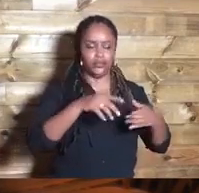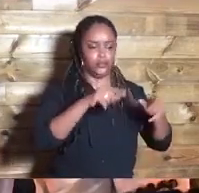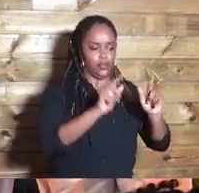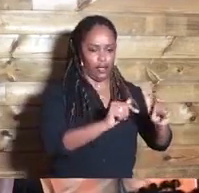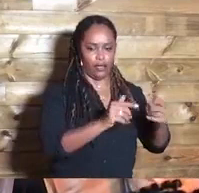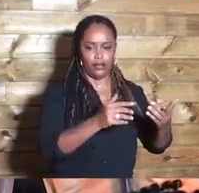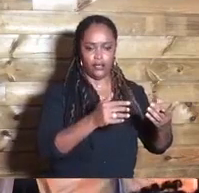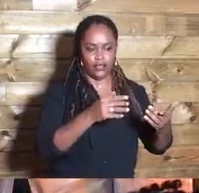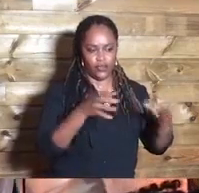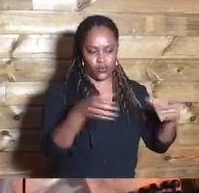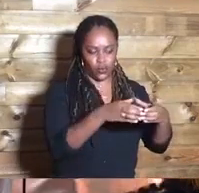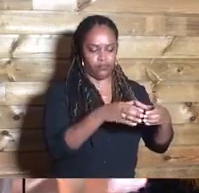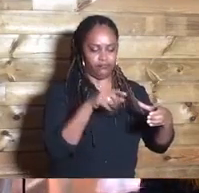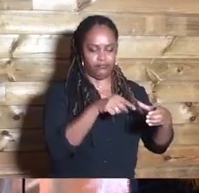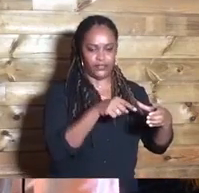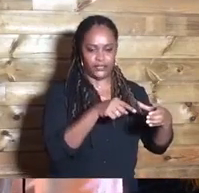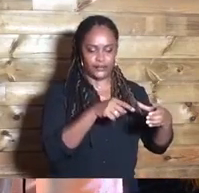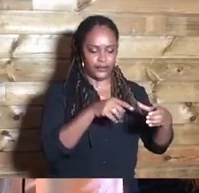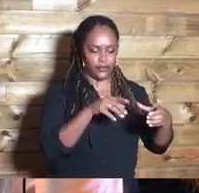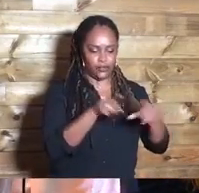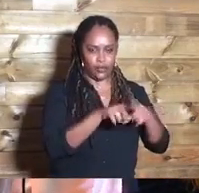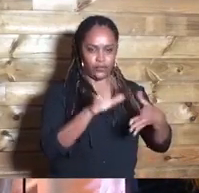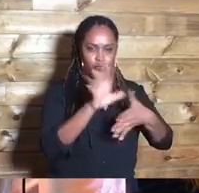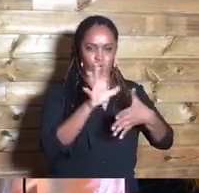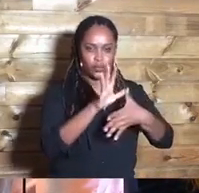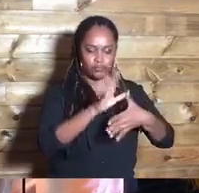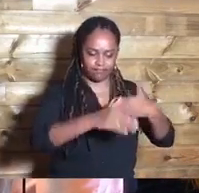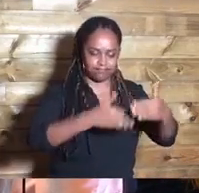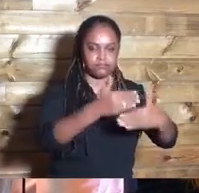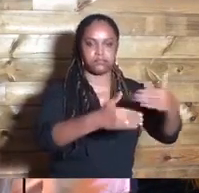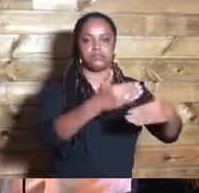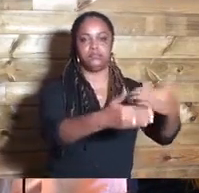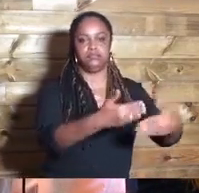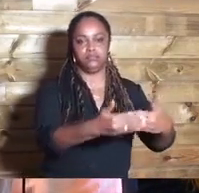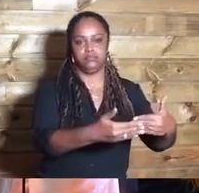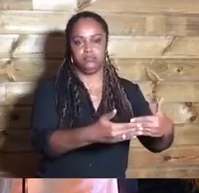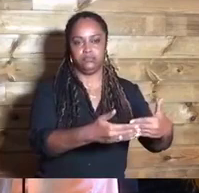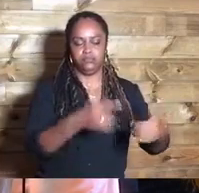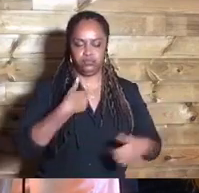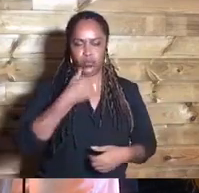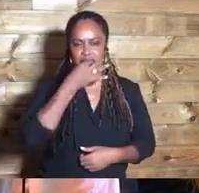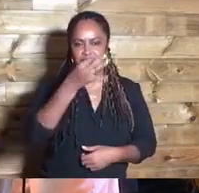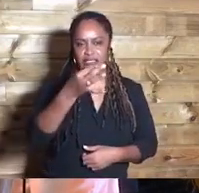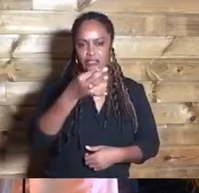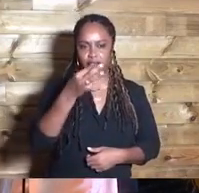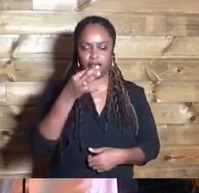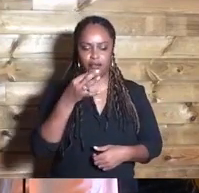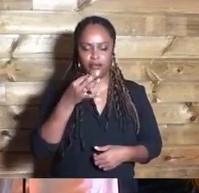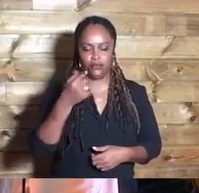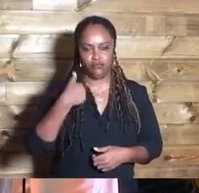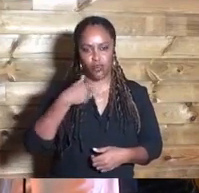pour moi, qui a mené la Guadeloupe très loin. En cas dit ça, parce qu'on relevait 4 éléments